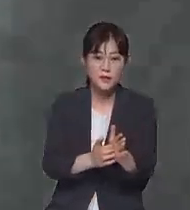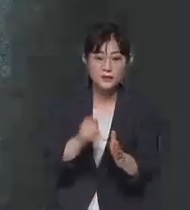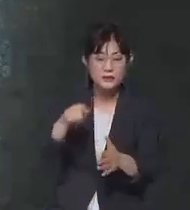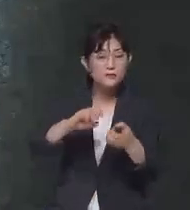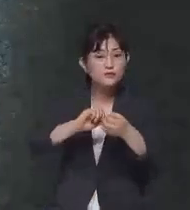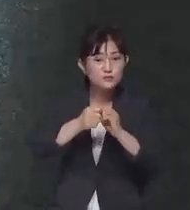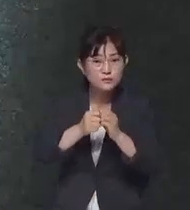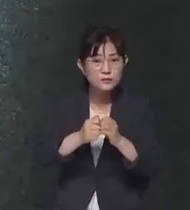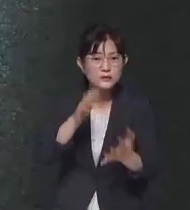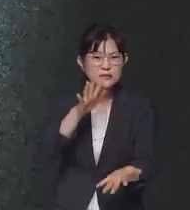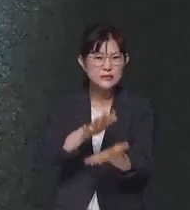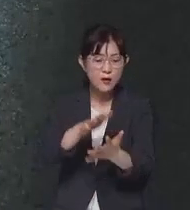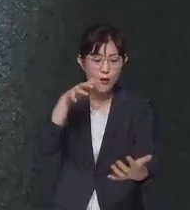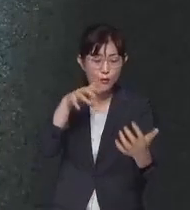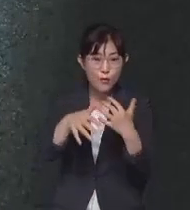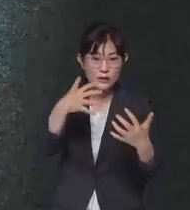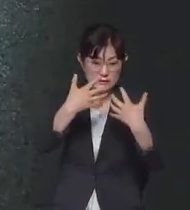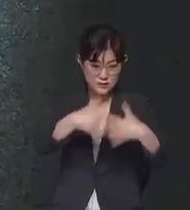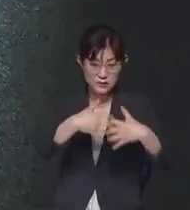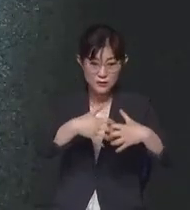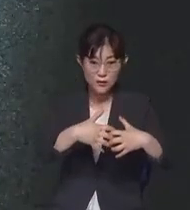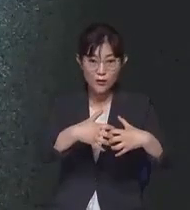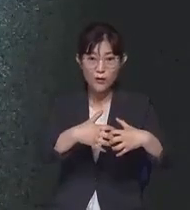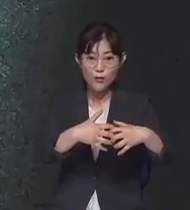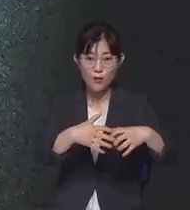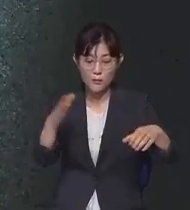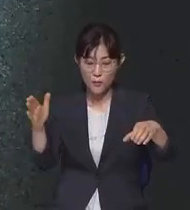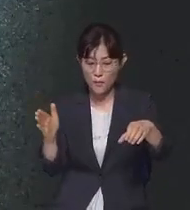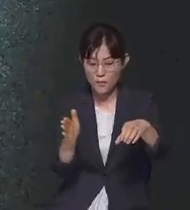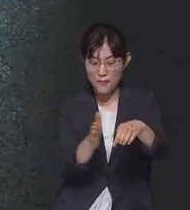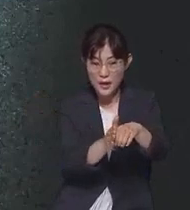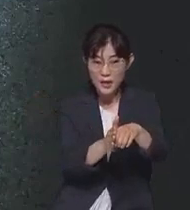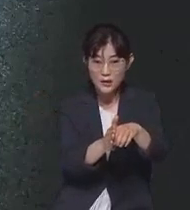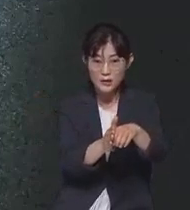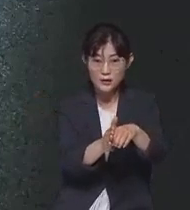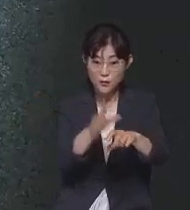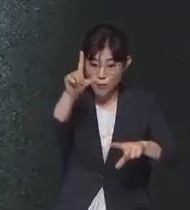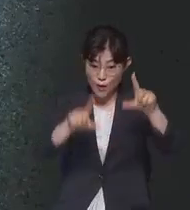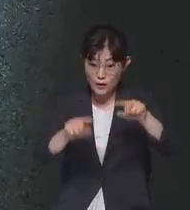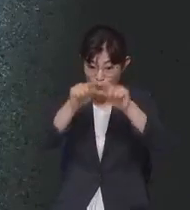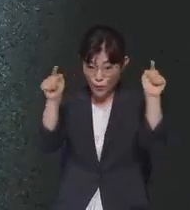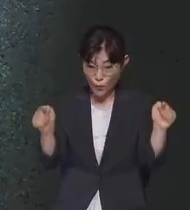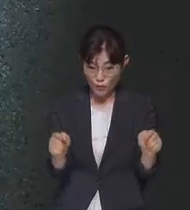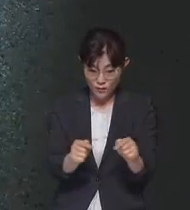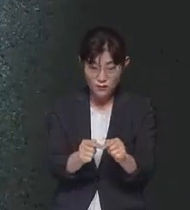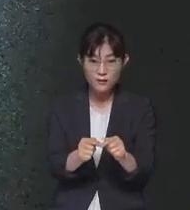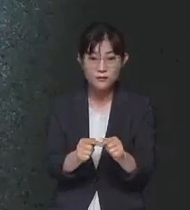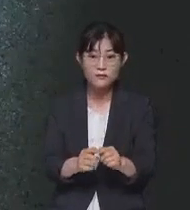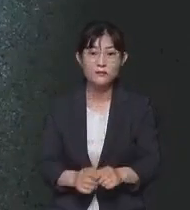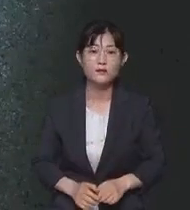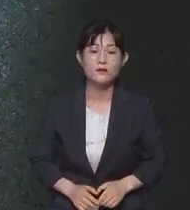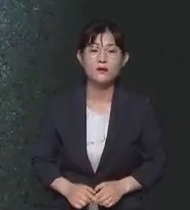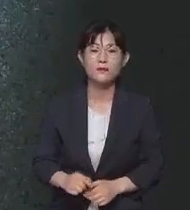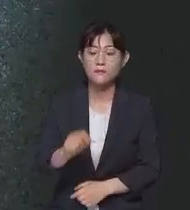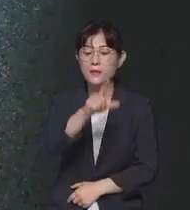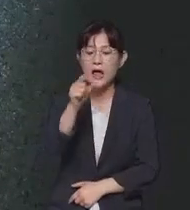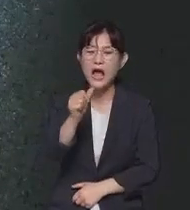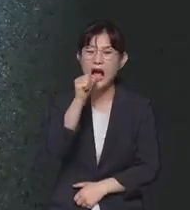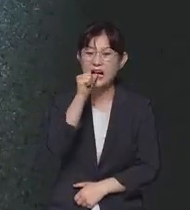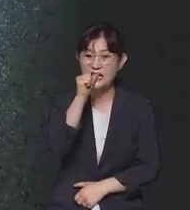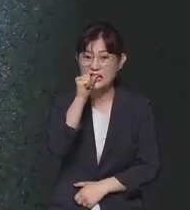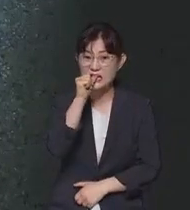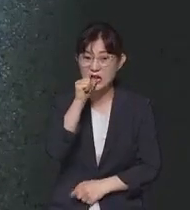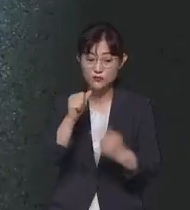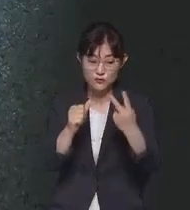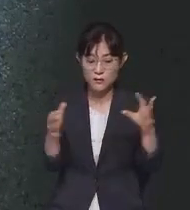디바이스는 열 교환기 본체와 뚜껑을 연결해 밀폐시키는 둥근 원 모양의 부품인데 반원 모양의